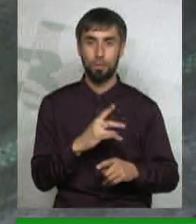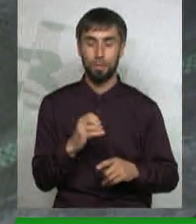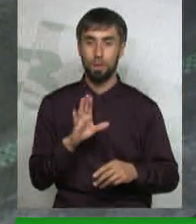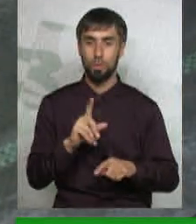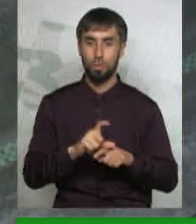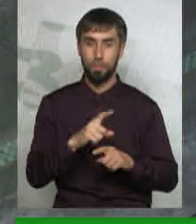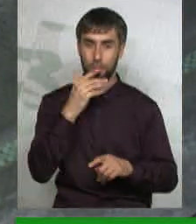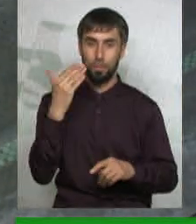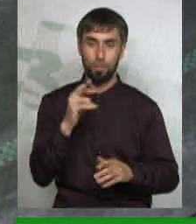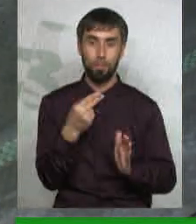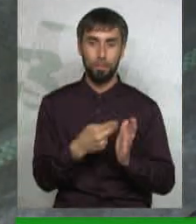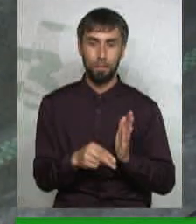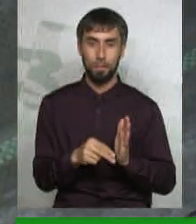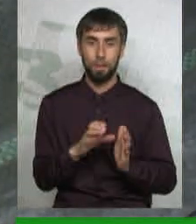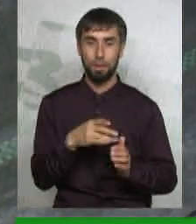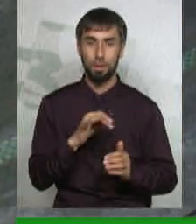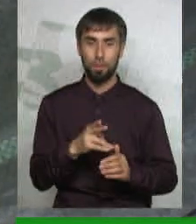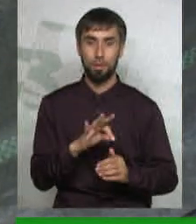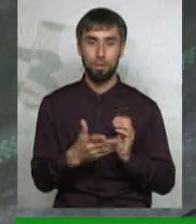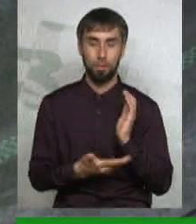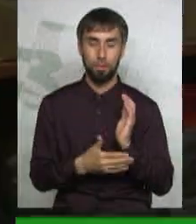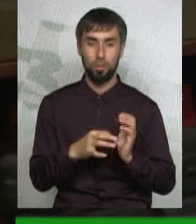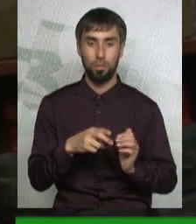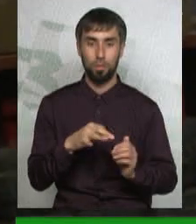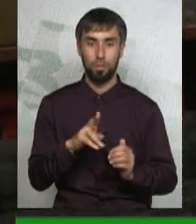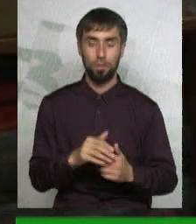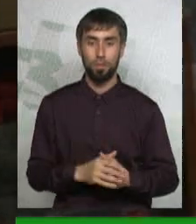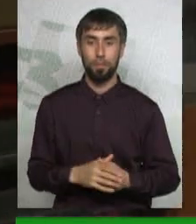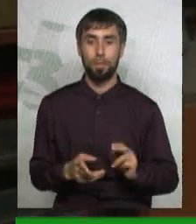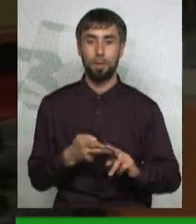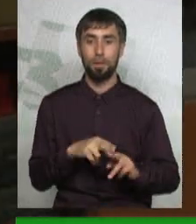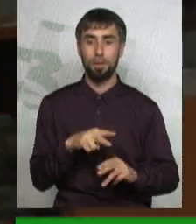слову, недавно он приобрел станки для деревообработки.